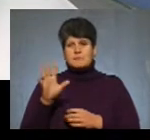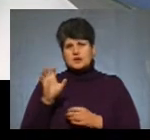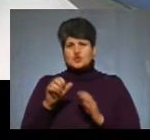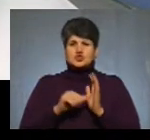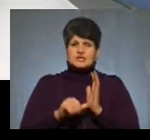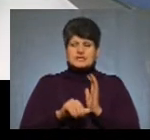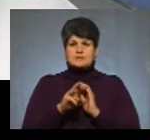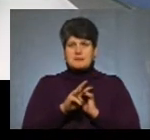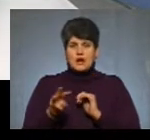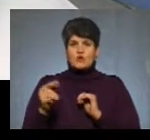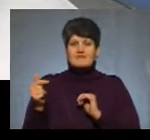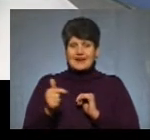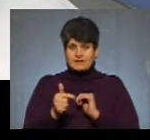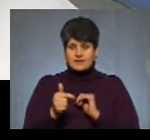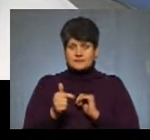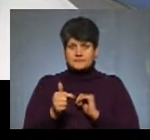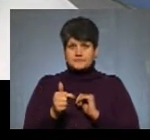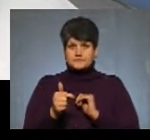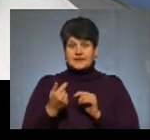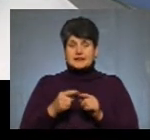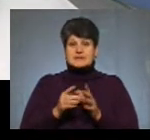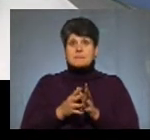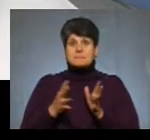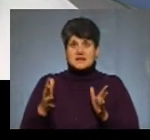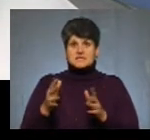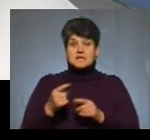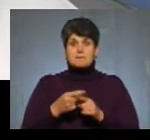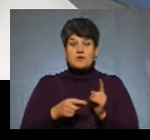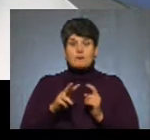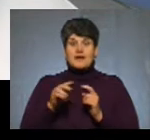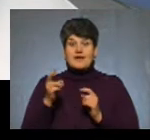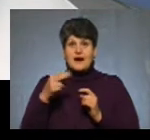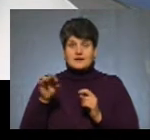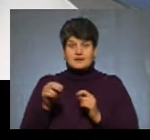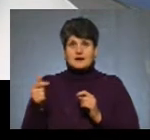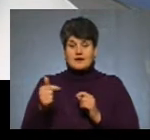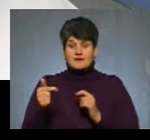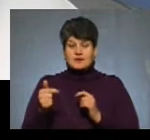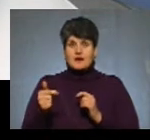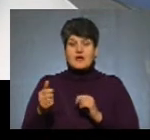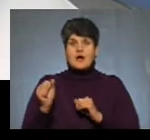550 мільйонів гривень. Це більше, ніж півмільярда гривень.